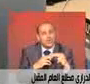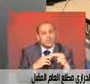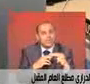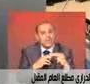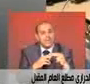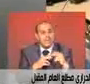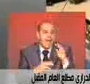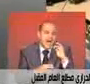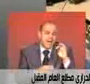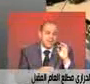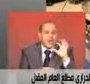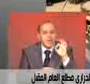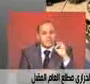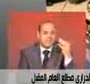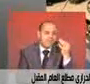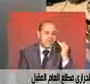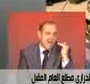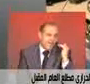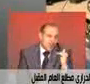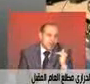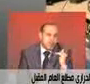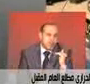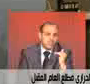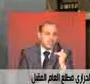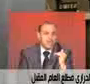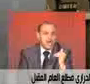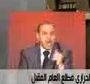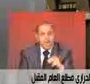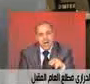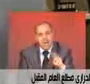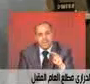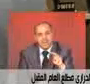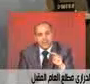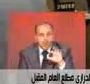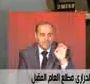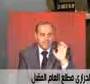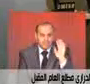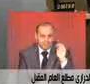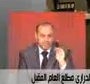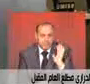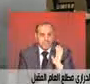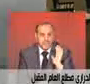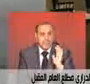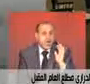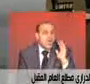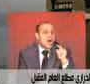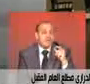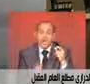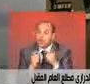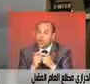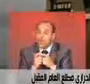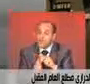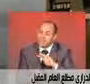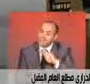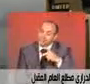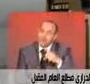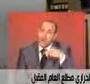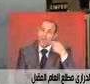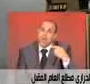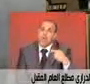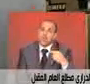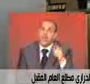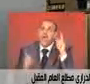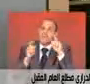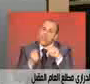بين 40 و50% مع بلوغ عام 2050، بما يحتم على الدول تعويض استخدام مصادر